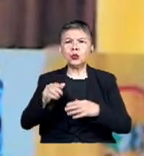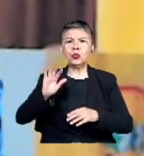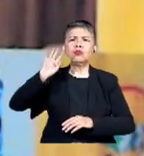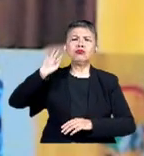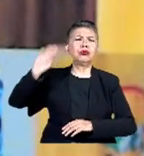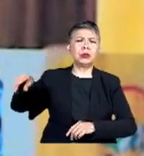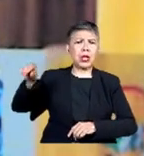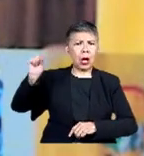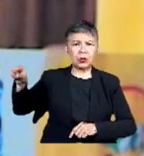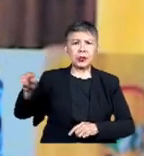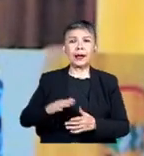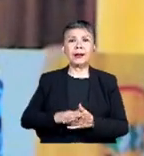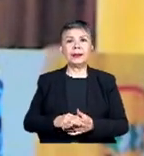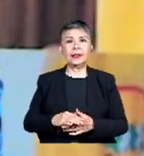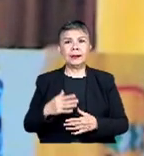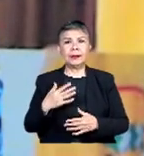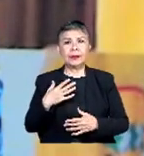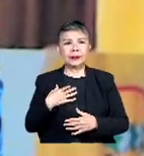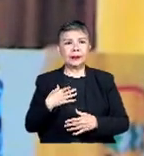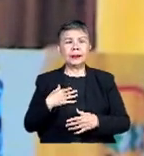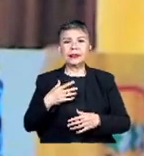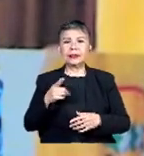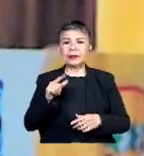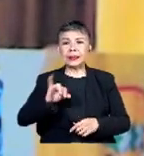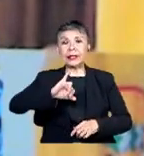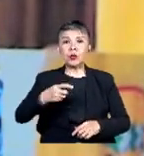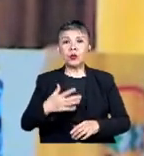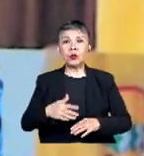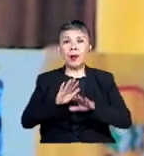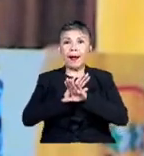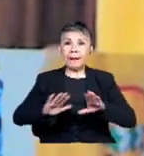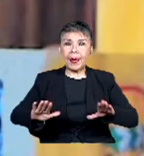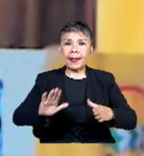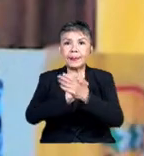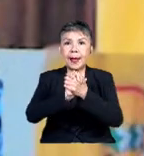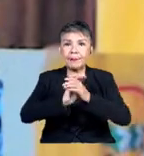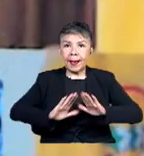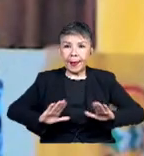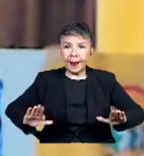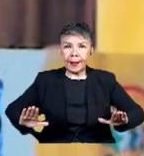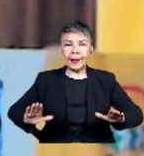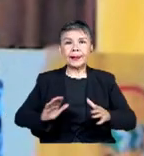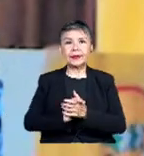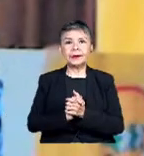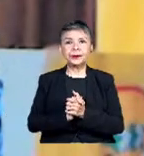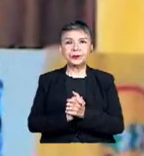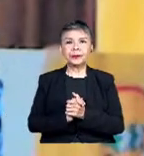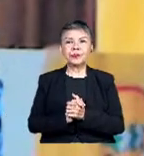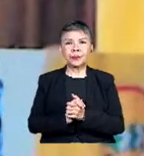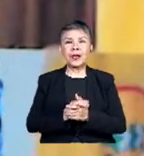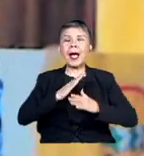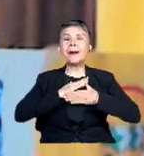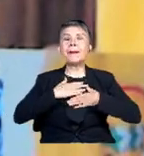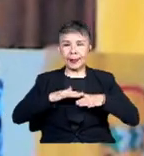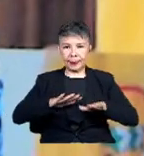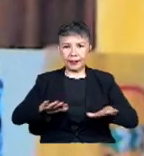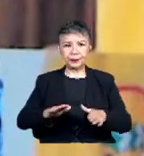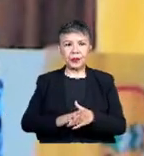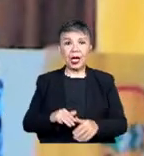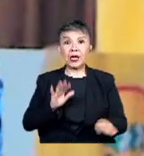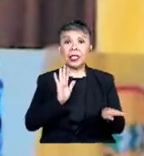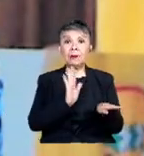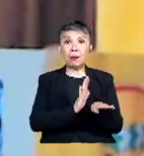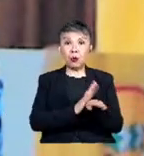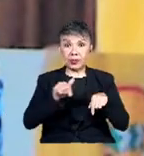orang-orangnya baik. Kami akan menyambut dengan damai, dengan sukacita, dengan senyum. Di